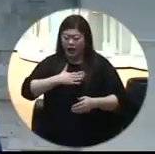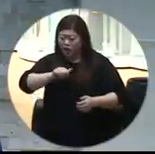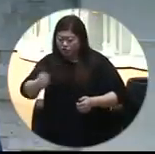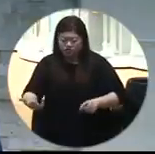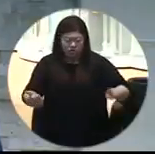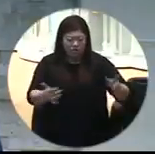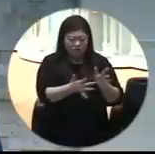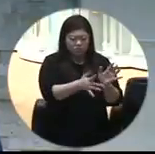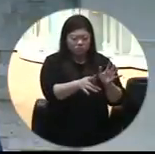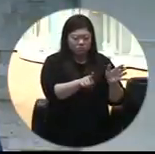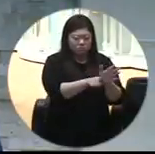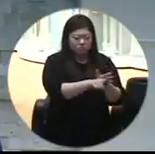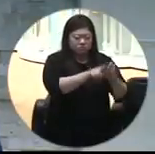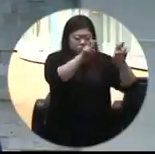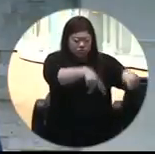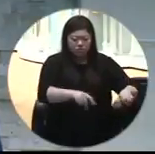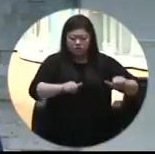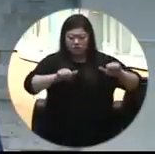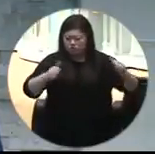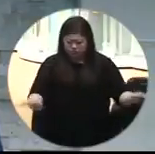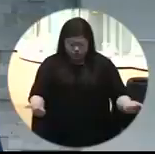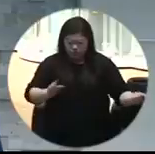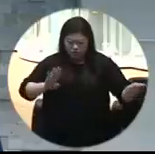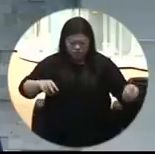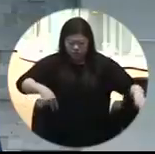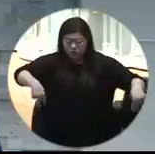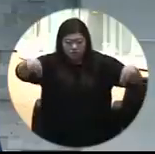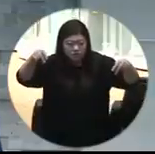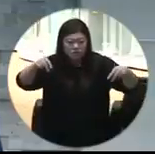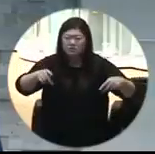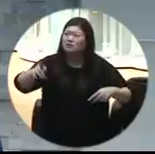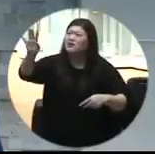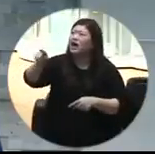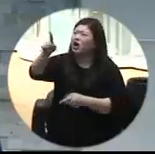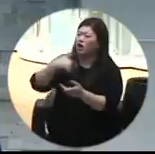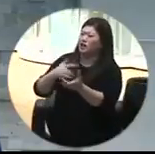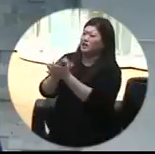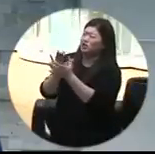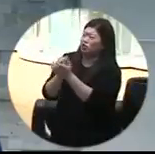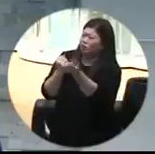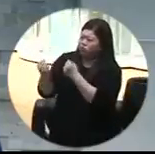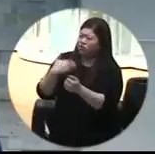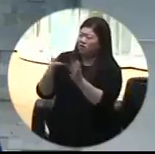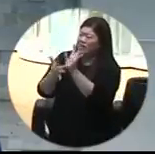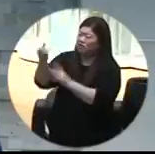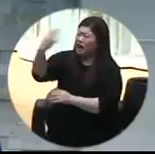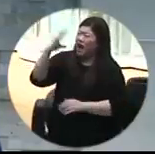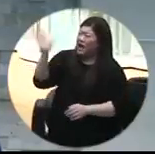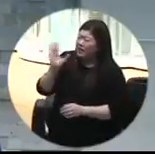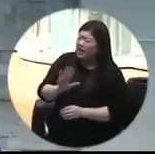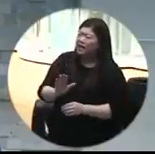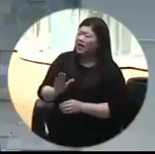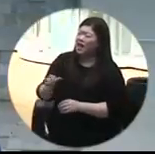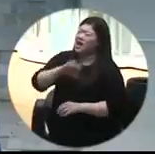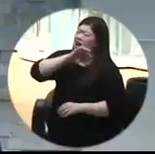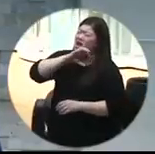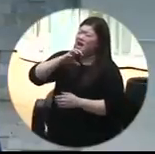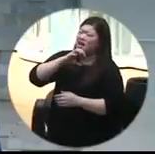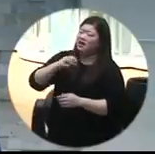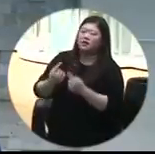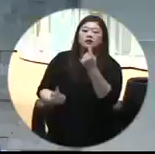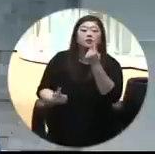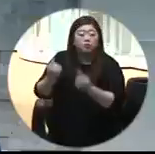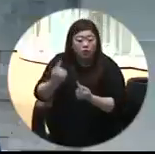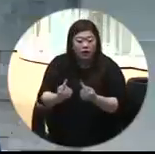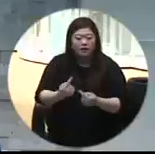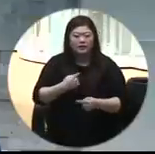증거해야지. 아, 많은 지인들을 만나는 사람들에게 내 유익만을 위해 살지 말고 하나님의 관심은 영혼구원이 있단 말이에요. 그